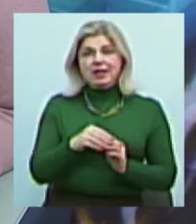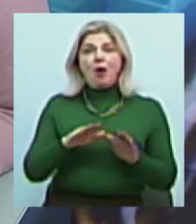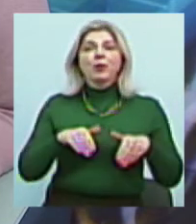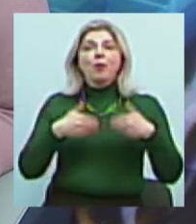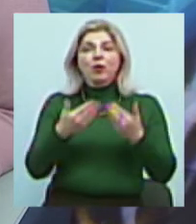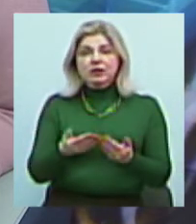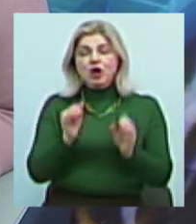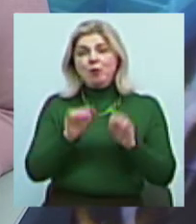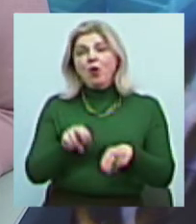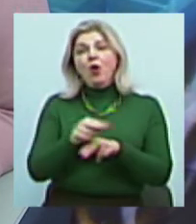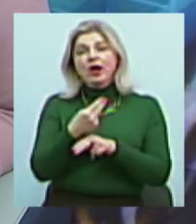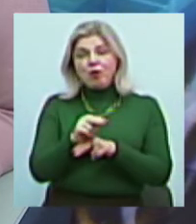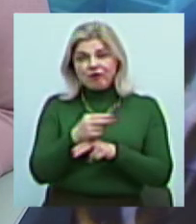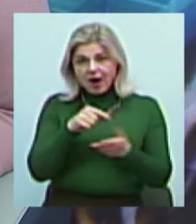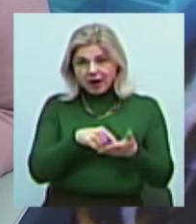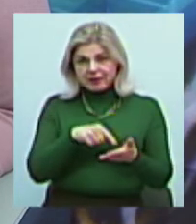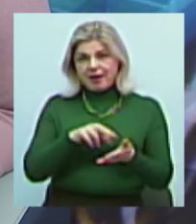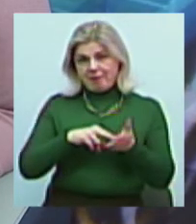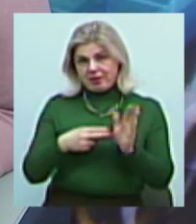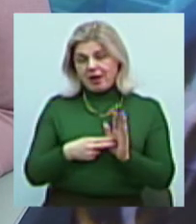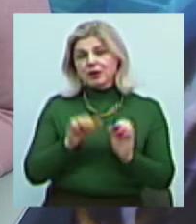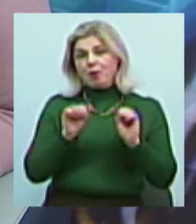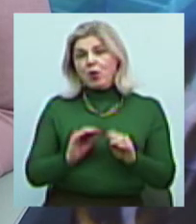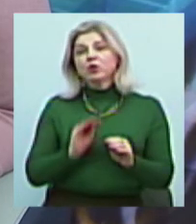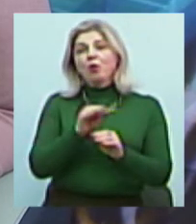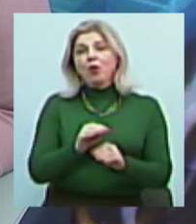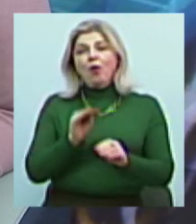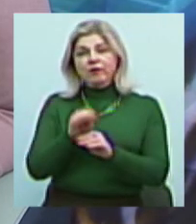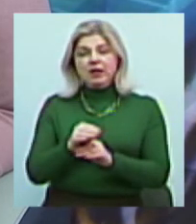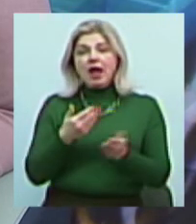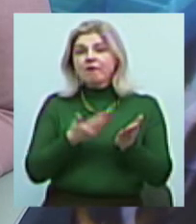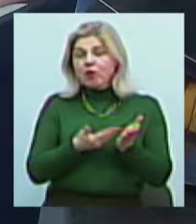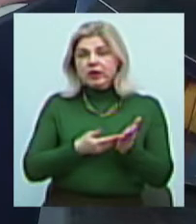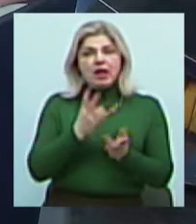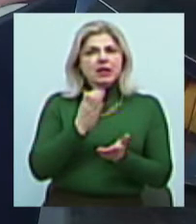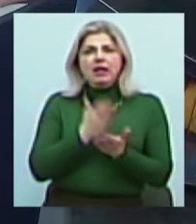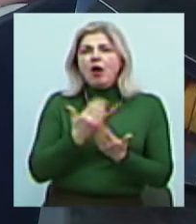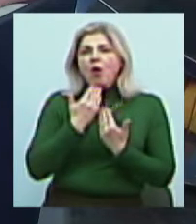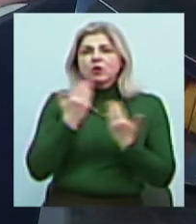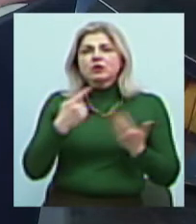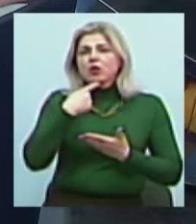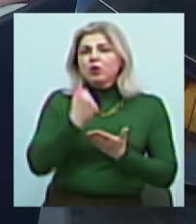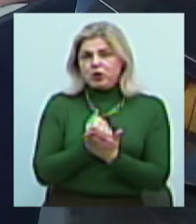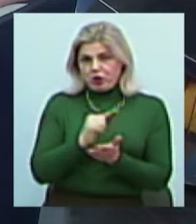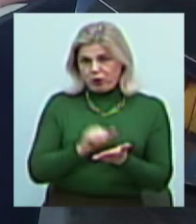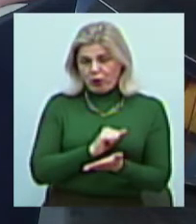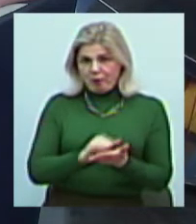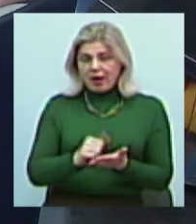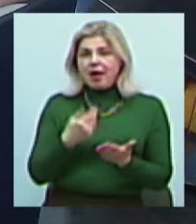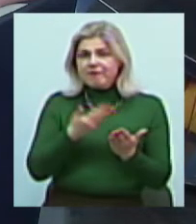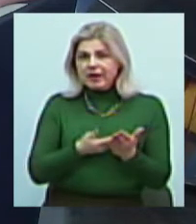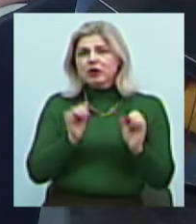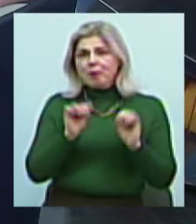його коригувати, можливо, його доповнювати. Тобто він не є остаточним документом, він такий, його